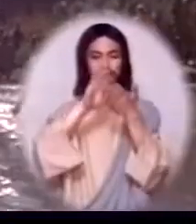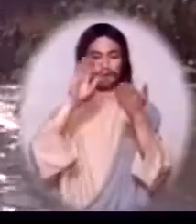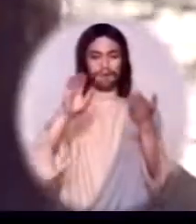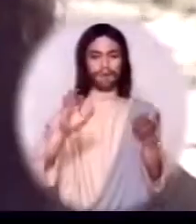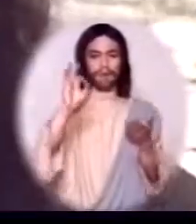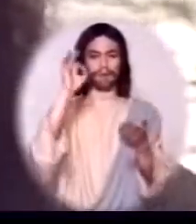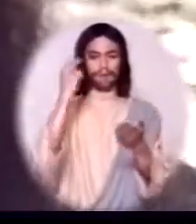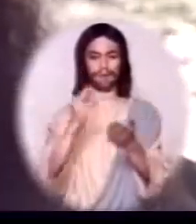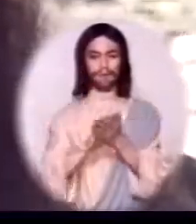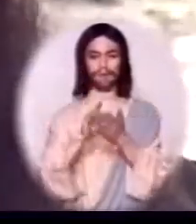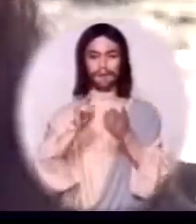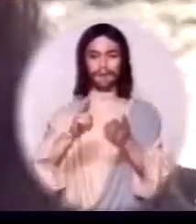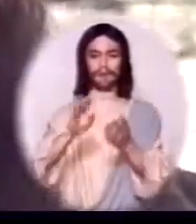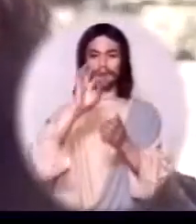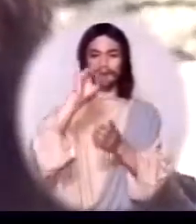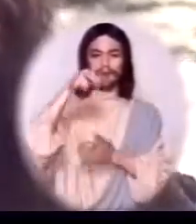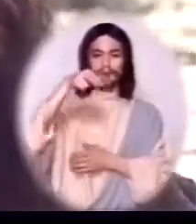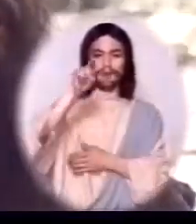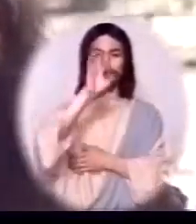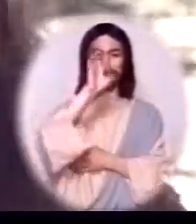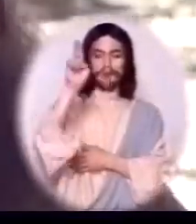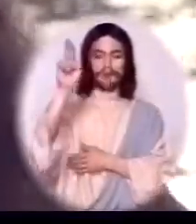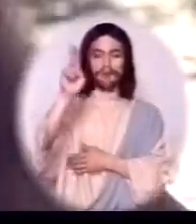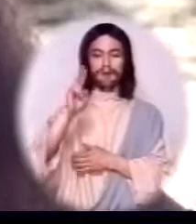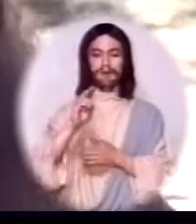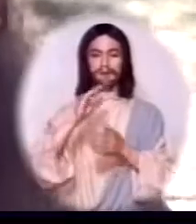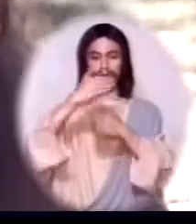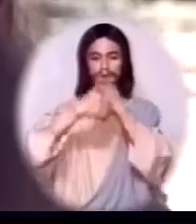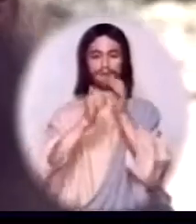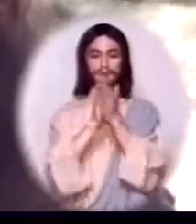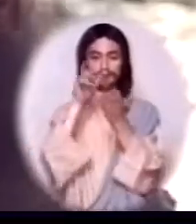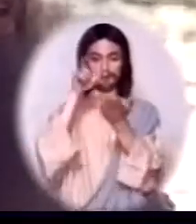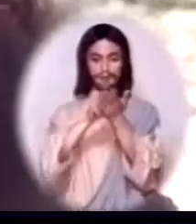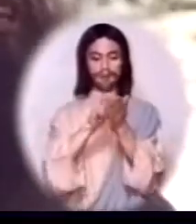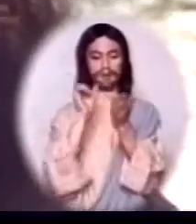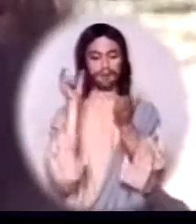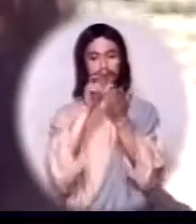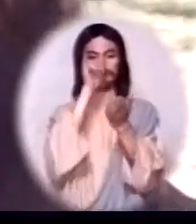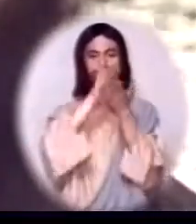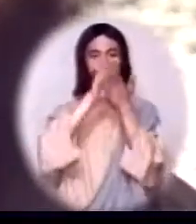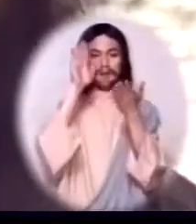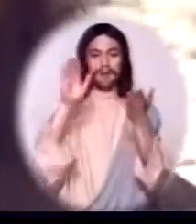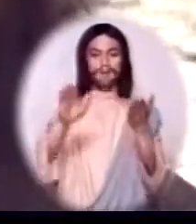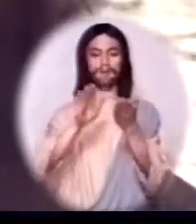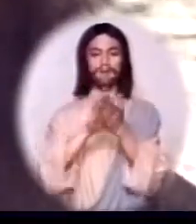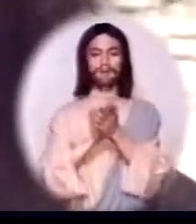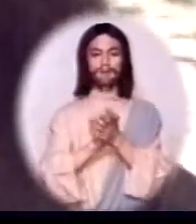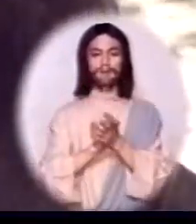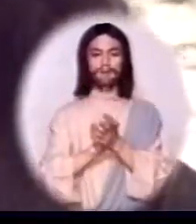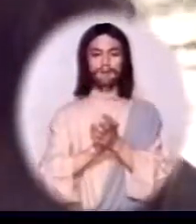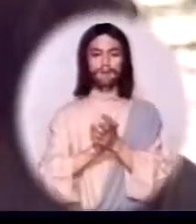용서하실 것이오. 이사야 선지자의 책에 기록되어 있습니다.